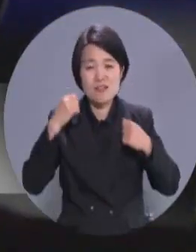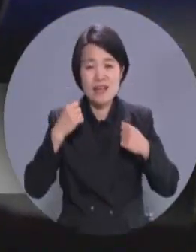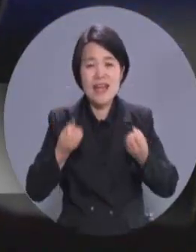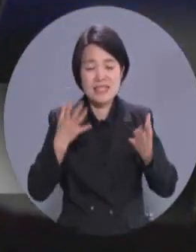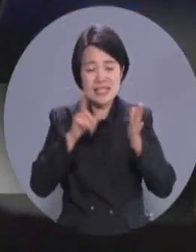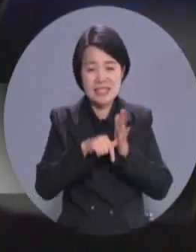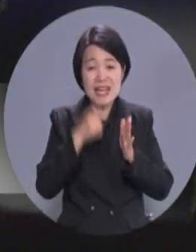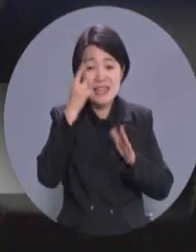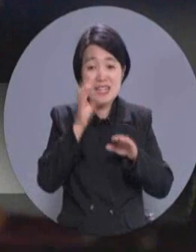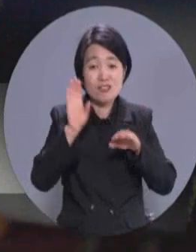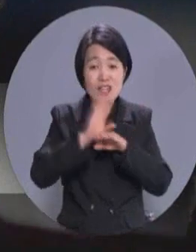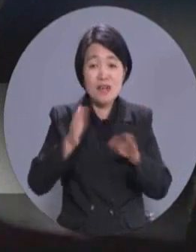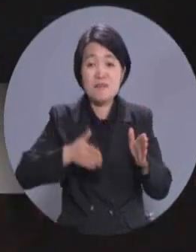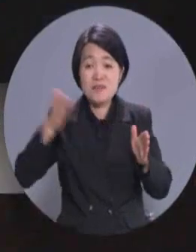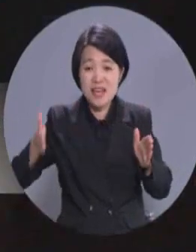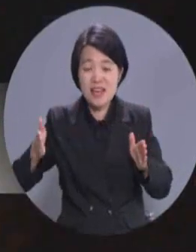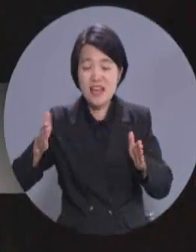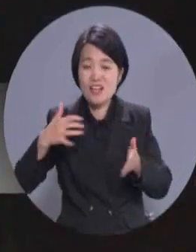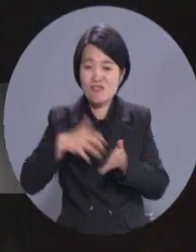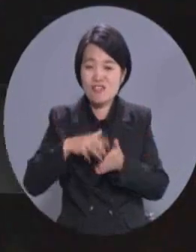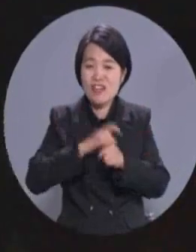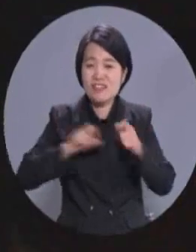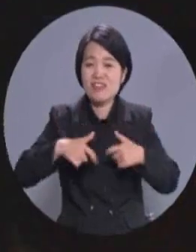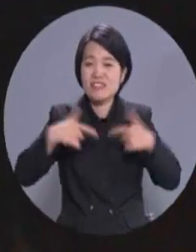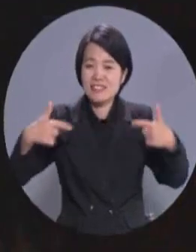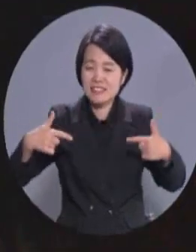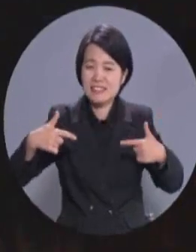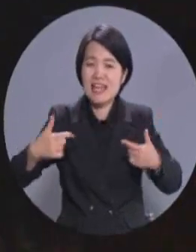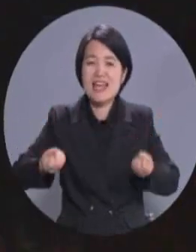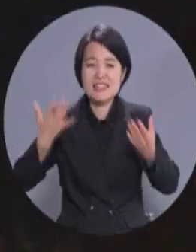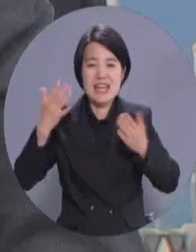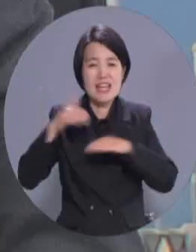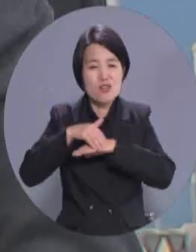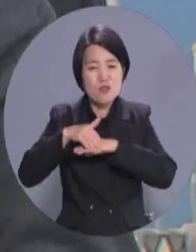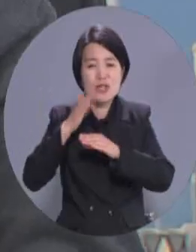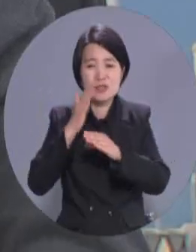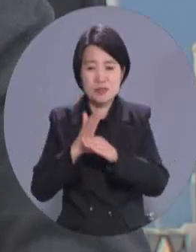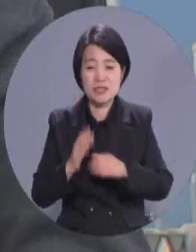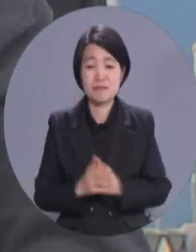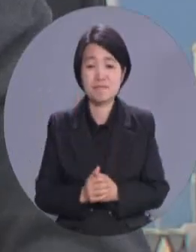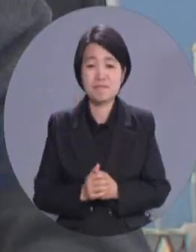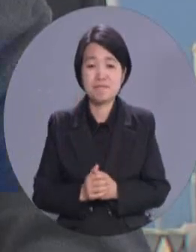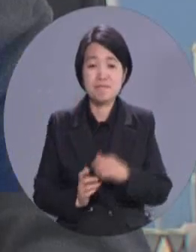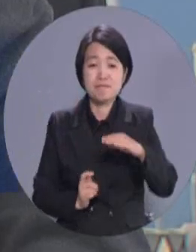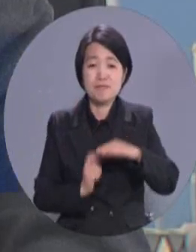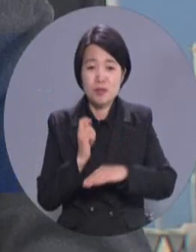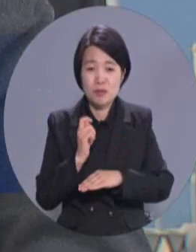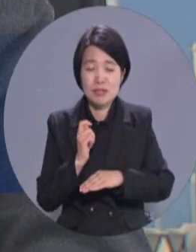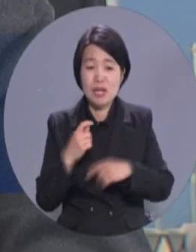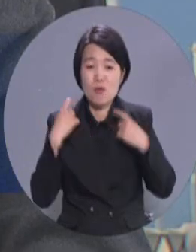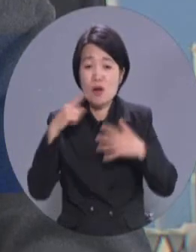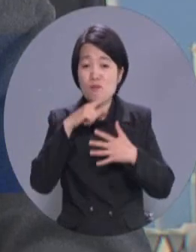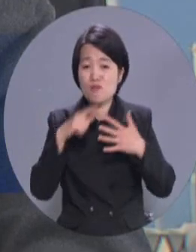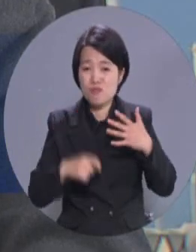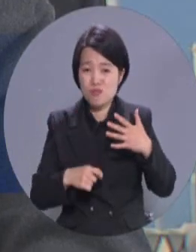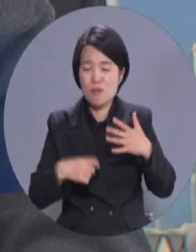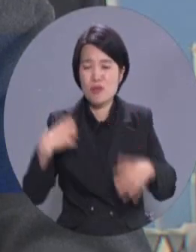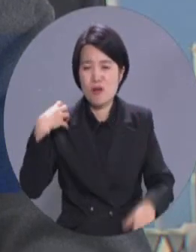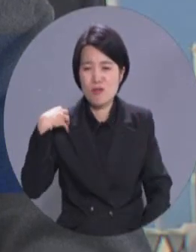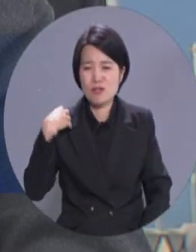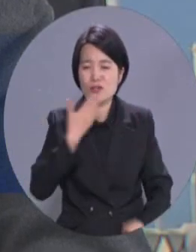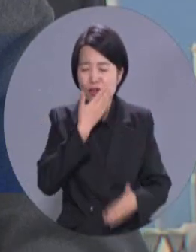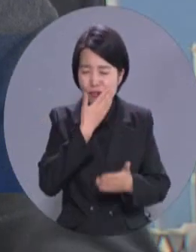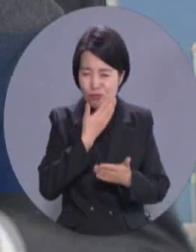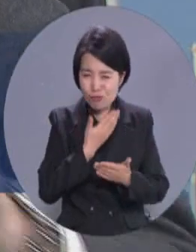늘리고 규모도 훨씬 키운 드론쇼를 구상하고 있습니다 우리 고의 관광의 킬러